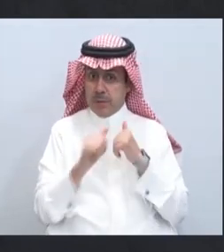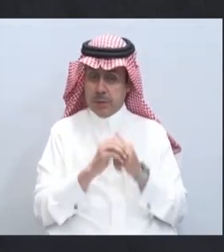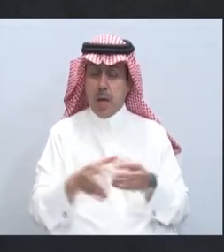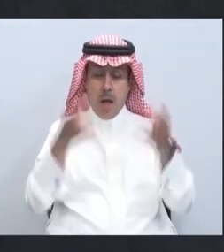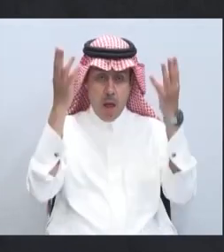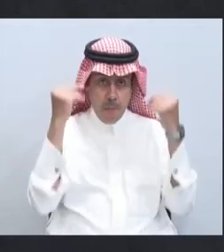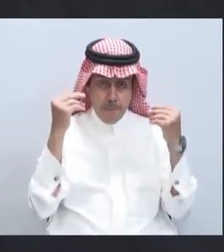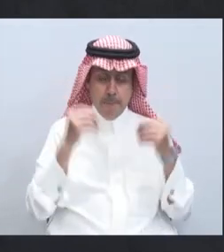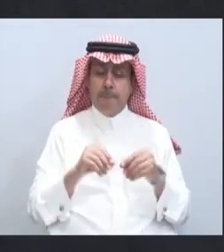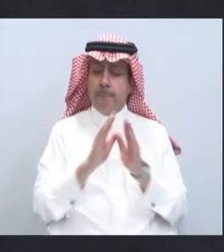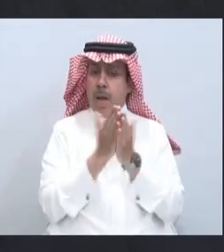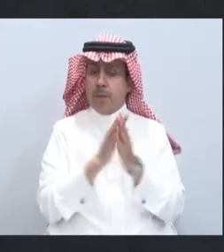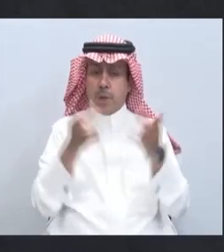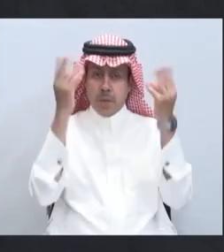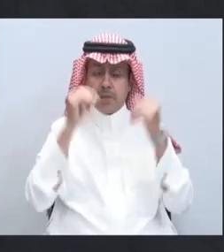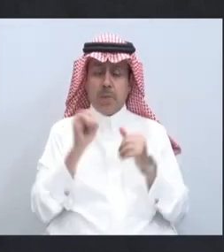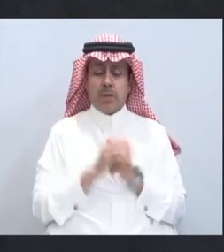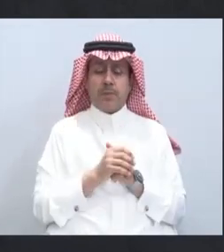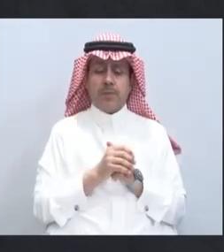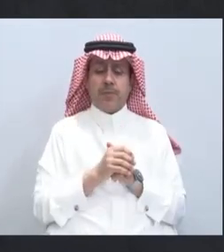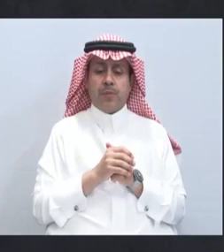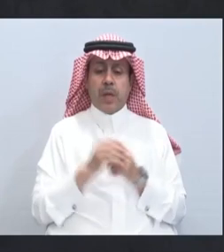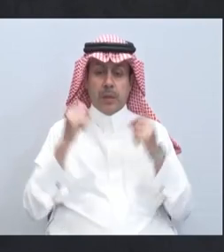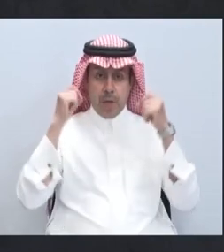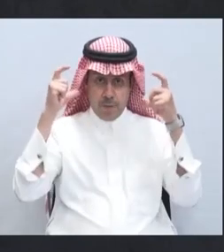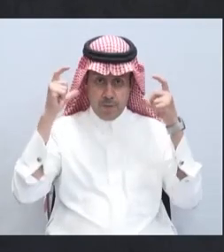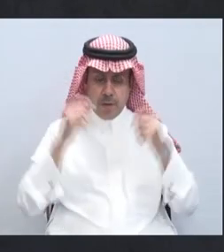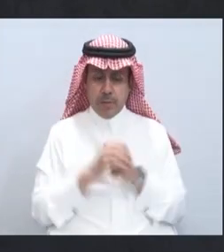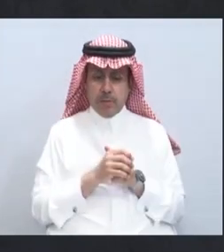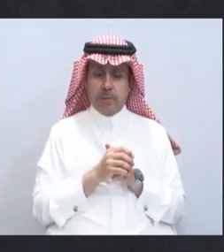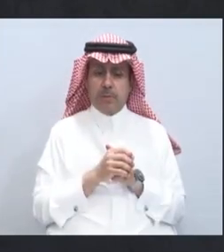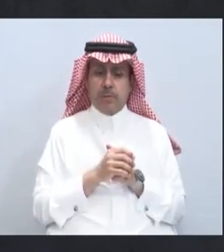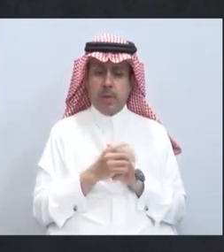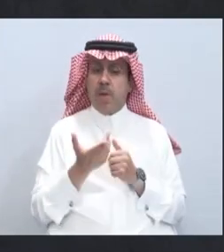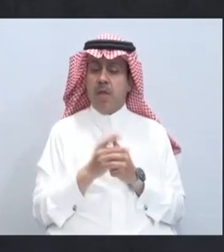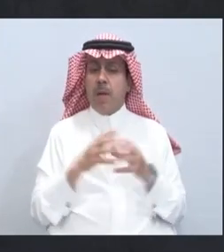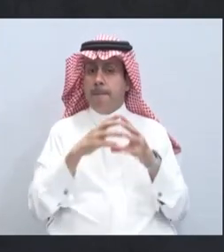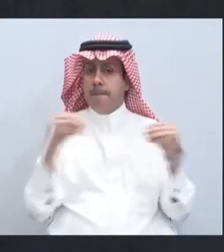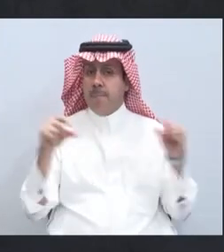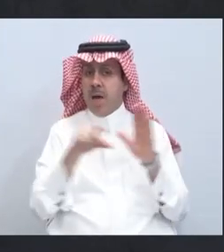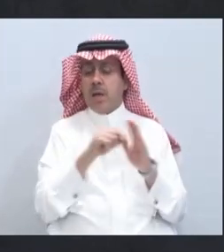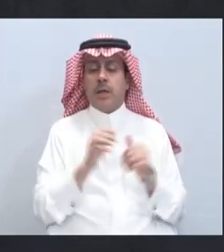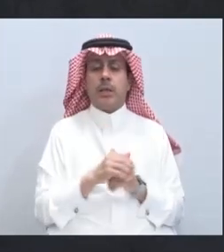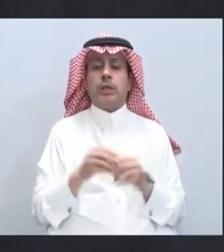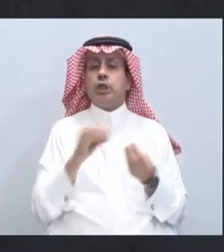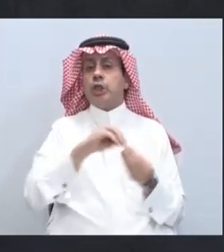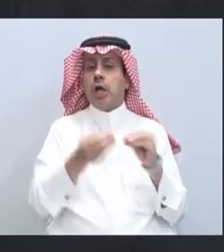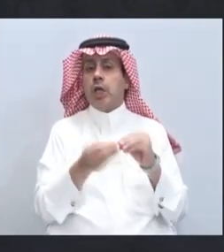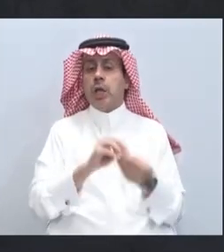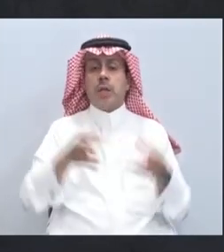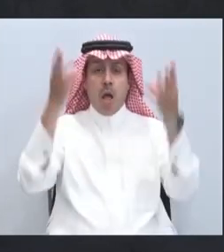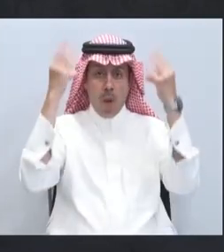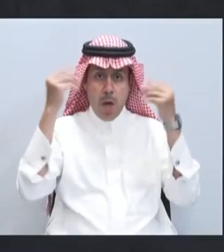المكتبات ومراكز المعلومات دعونا نتعرف ايضا ما الذي يقصد بتقنيه المعلومات